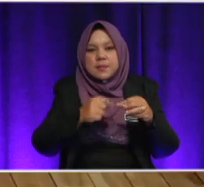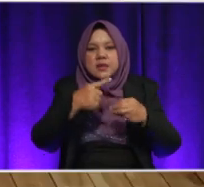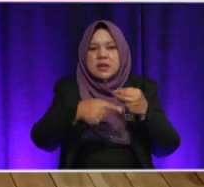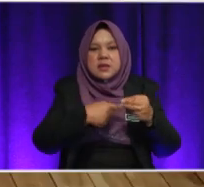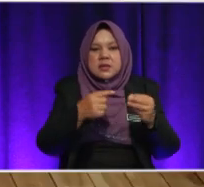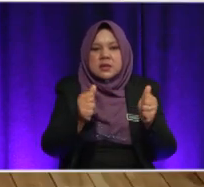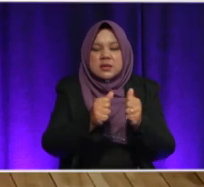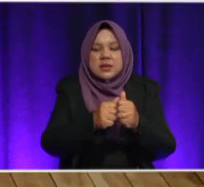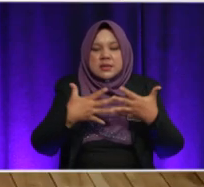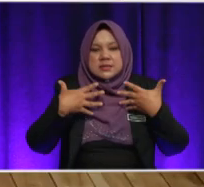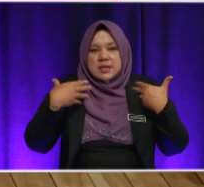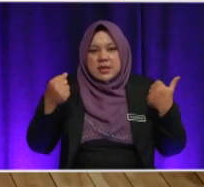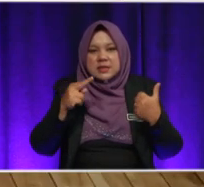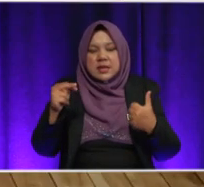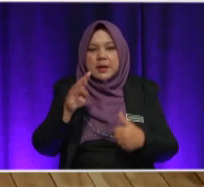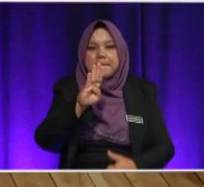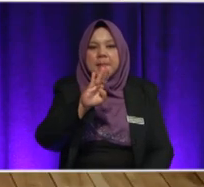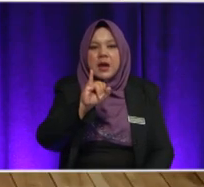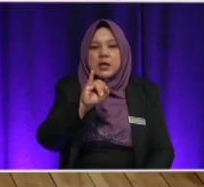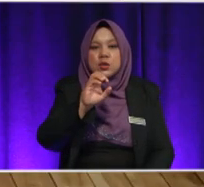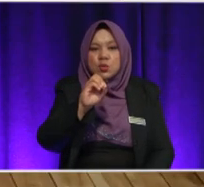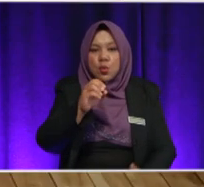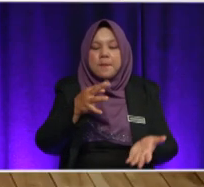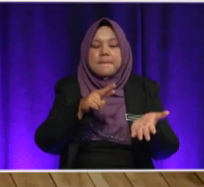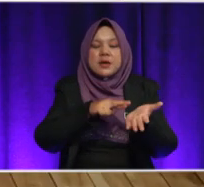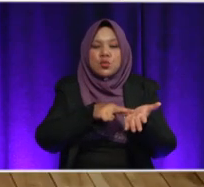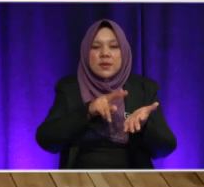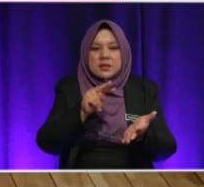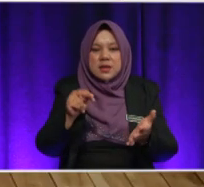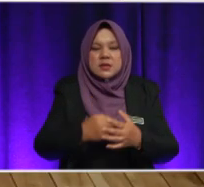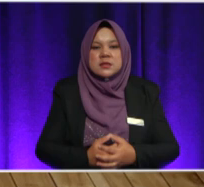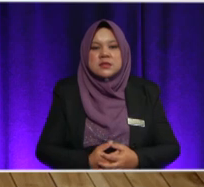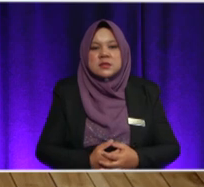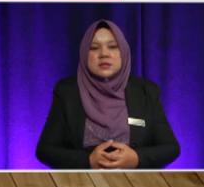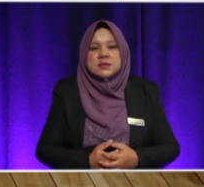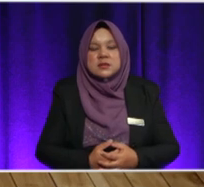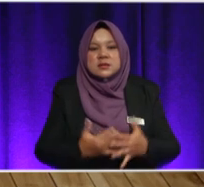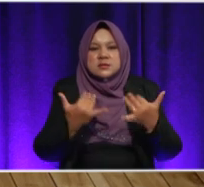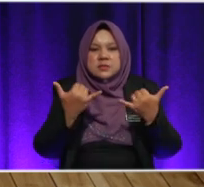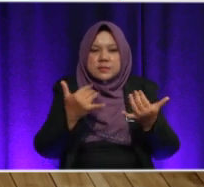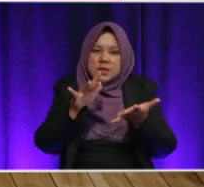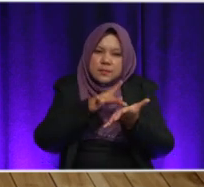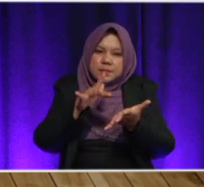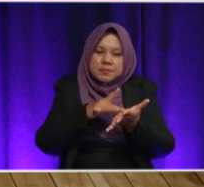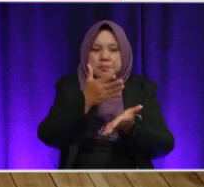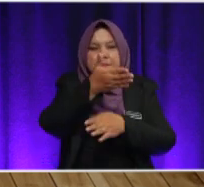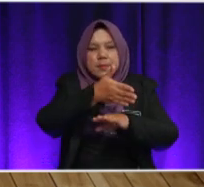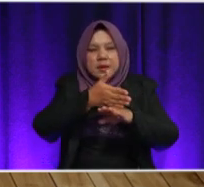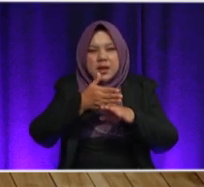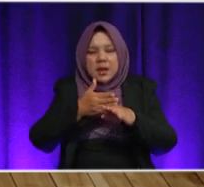sains kesehatan dan Bayu perbatasan bidang ilmu size ini masuklah penyelidikan pembedahan